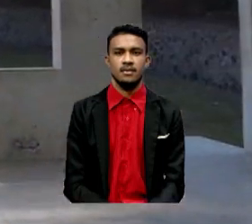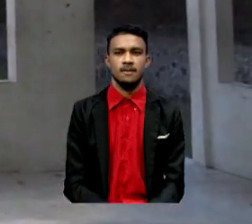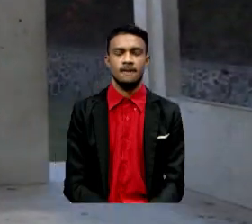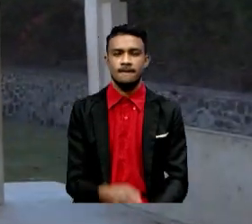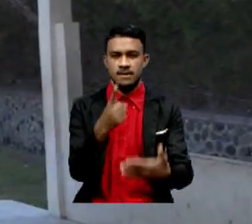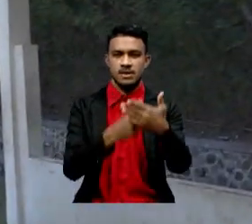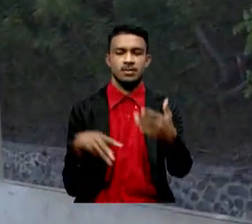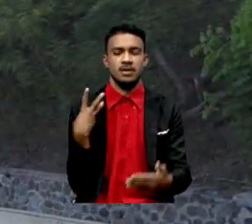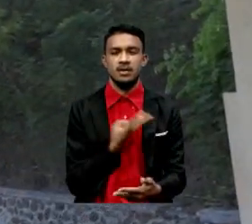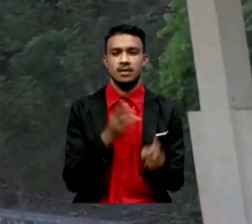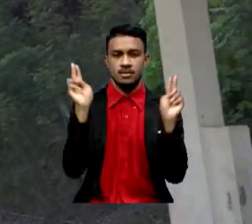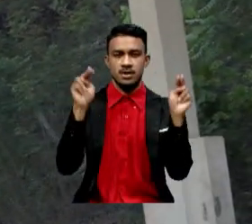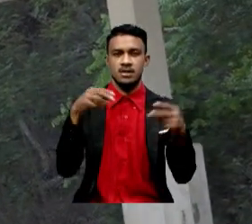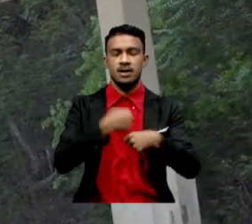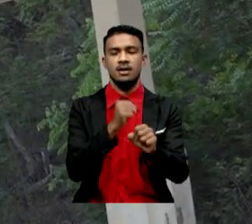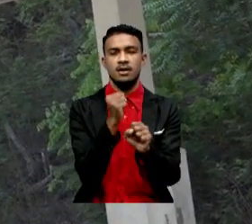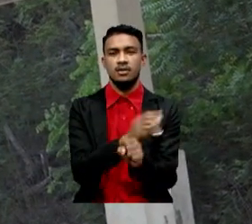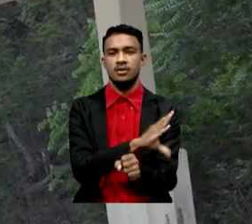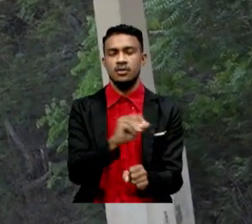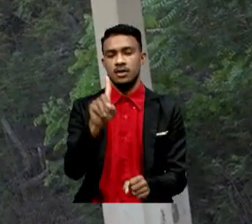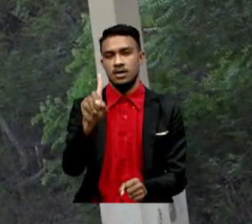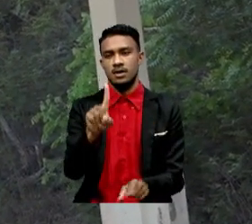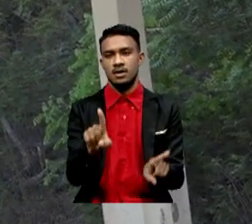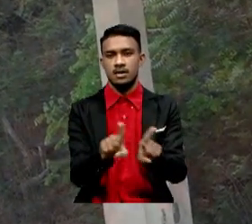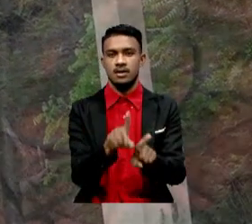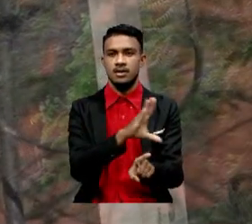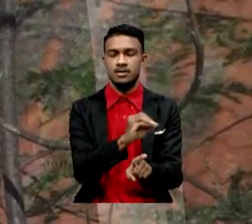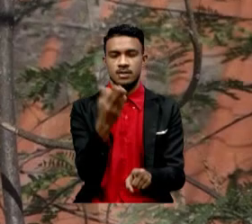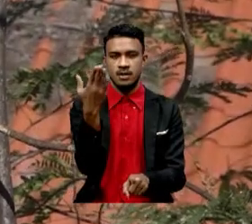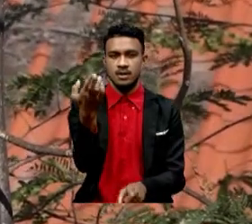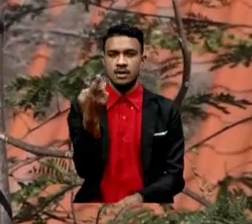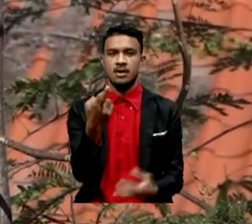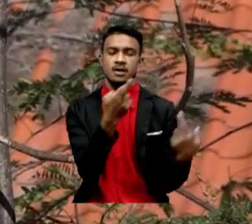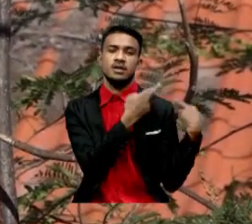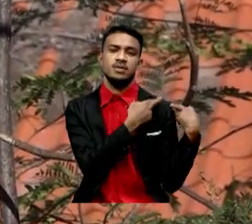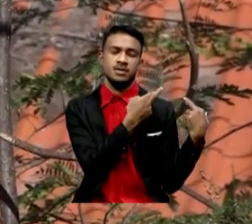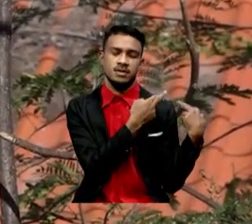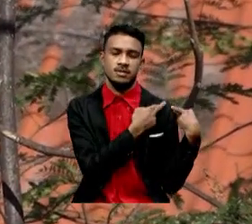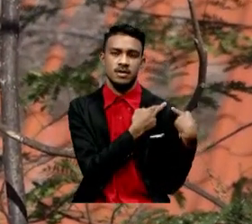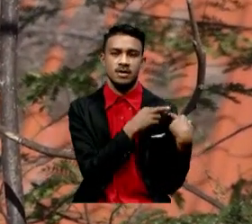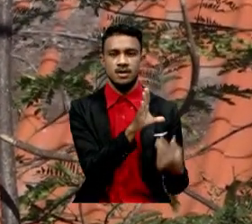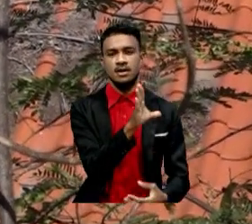Saida mak kita presisa halo. No ida ne senia responsabilidade.